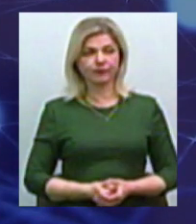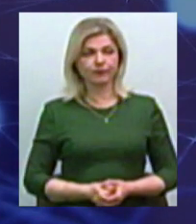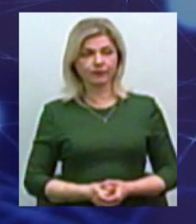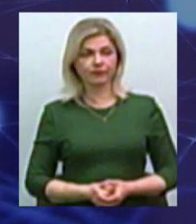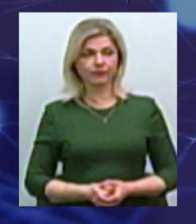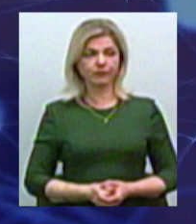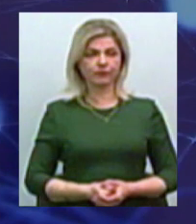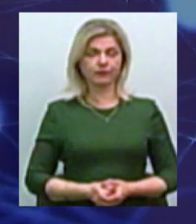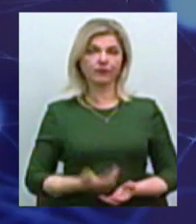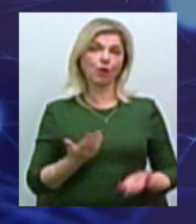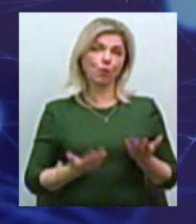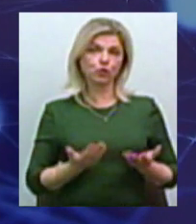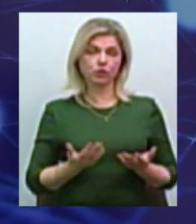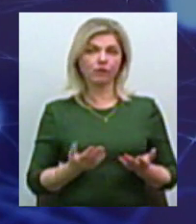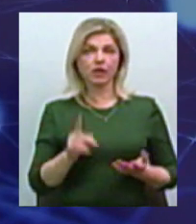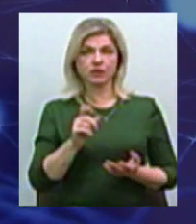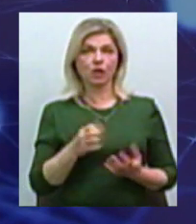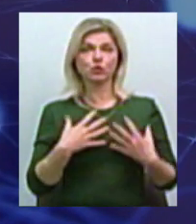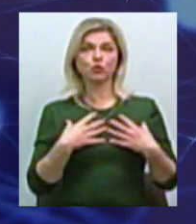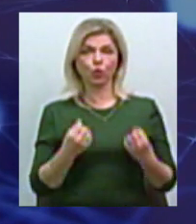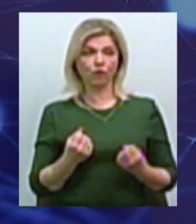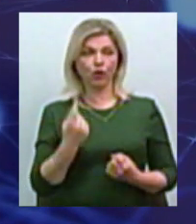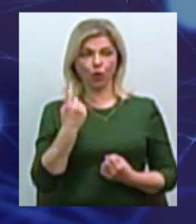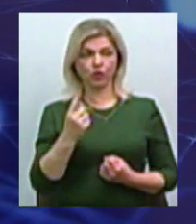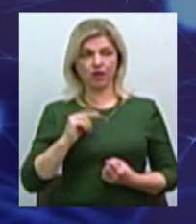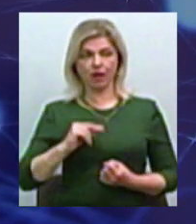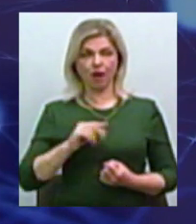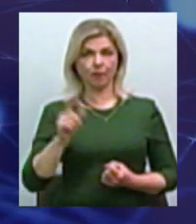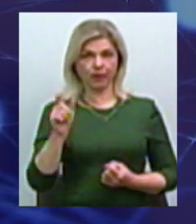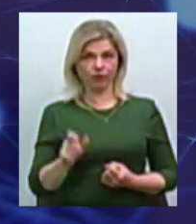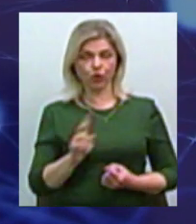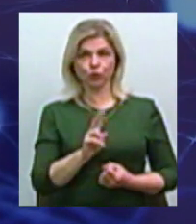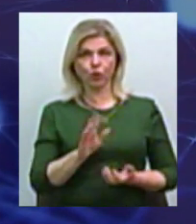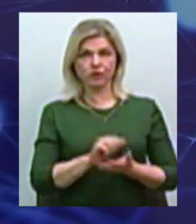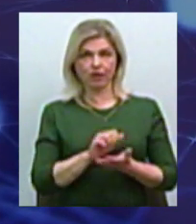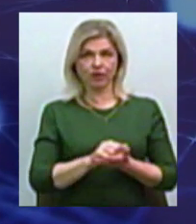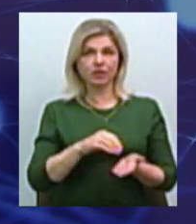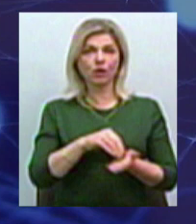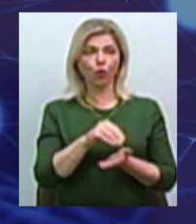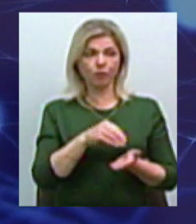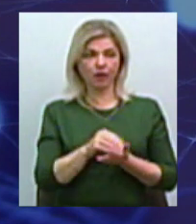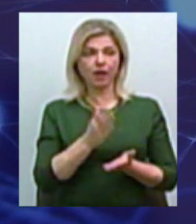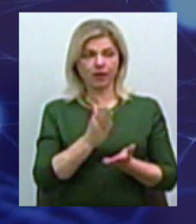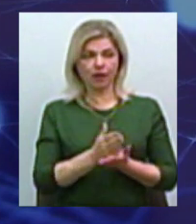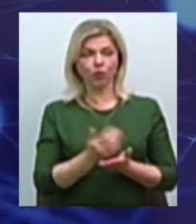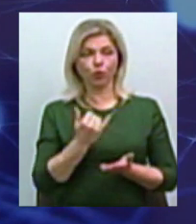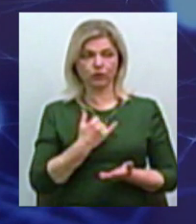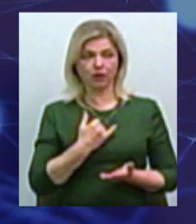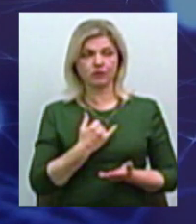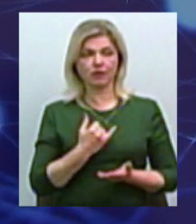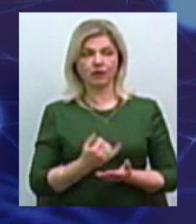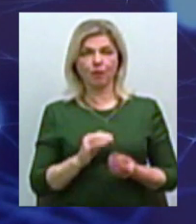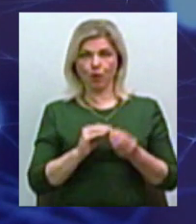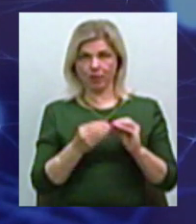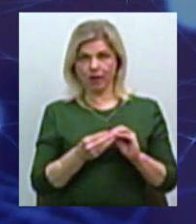можливо, це через здоров'я одного з співробітників, які займаються закупівлею. Є у нас така також на даний момент